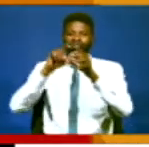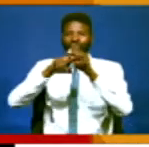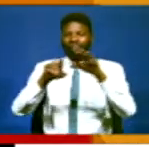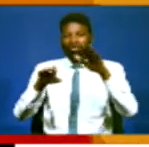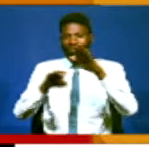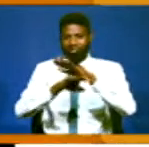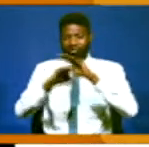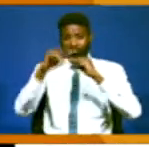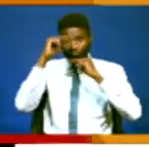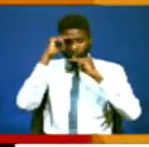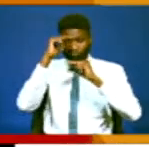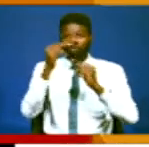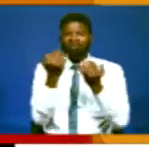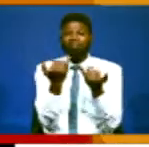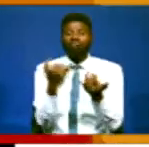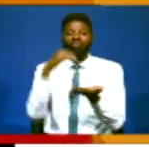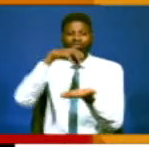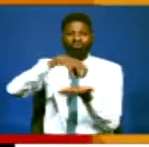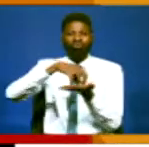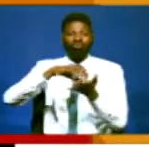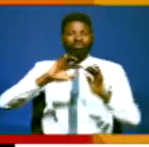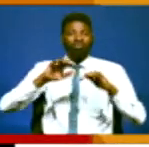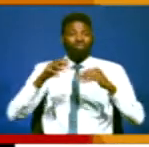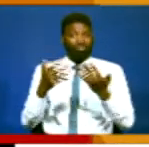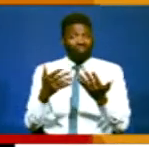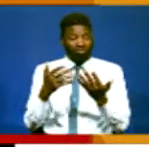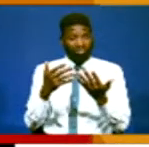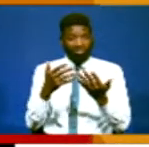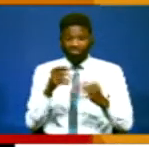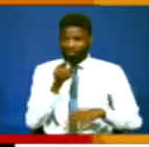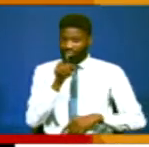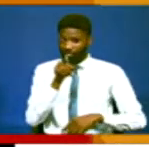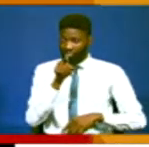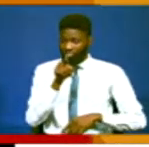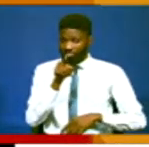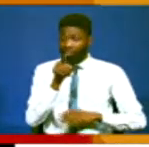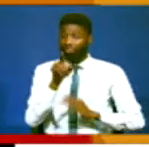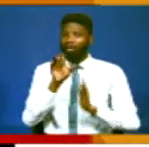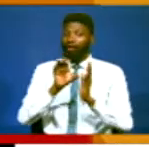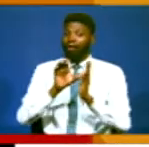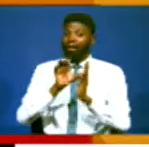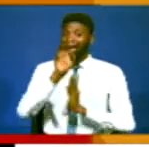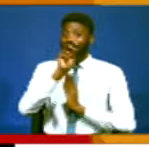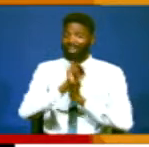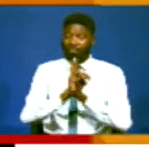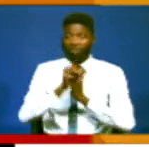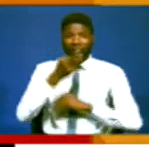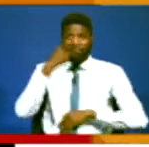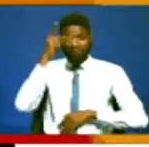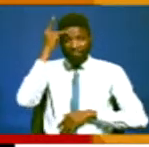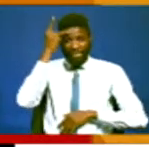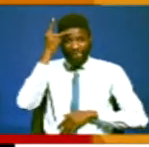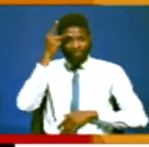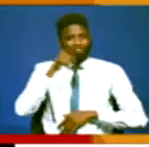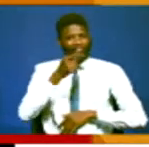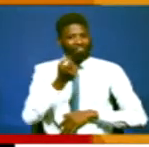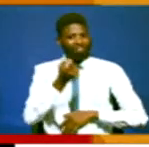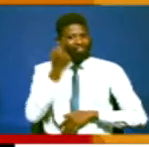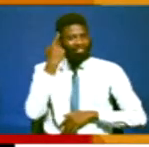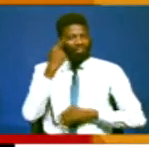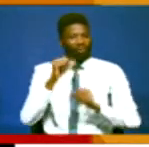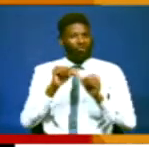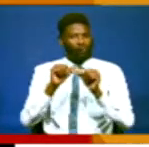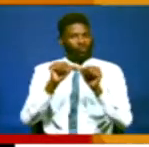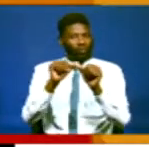Je, mfumo huu bado unazidi kuwakanganya wazazi? Ni masuala ambayo tutakuwa tunaliangazia hii leo katika studio zetu. Pia tunaye